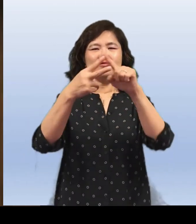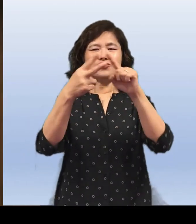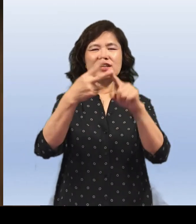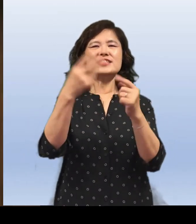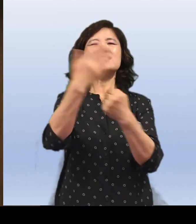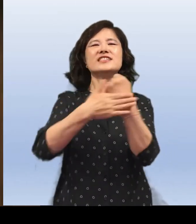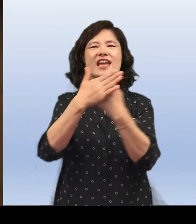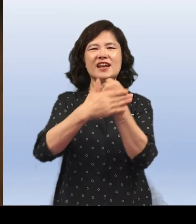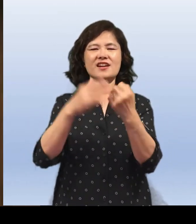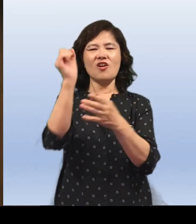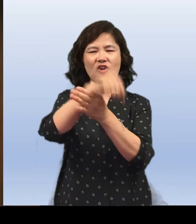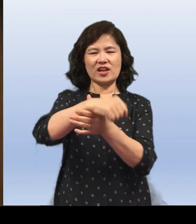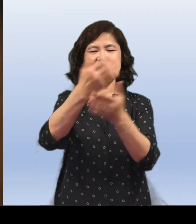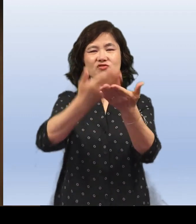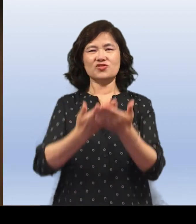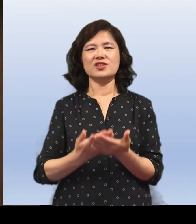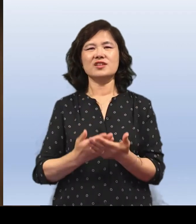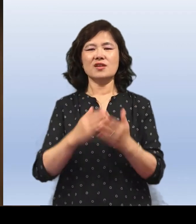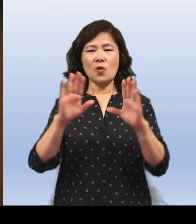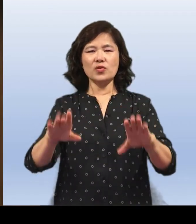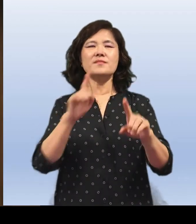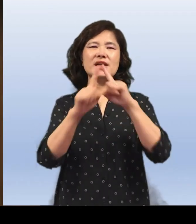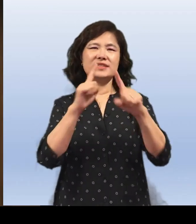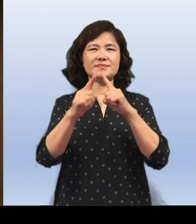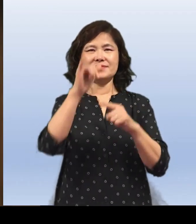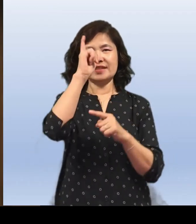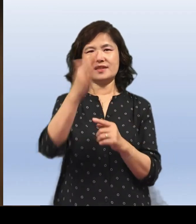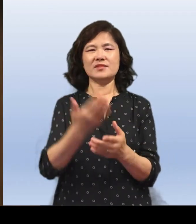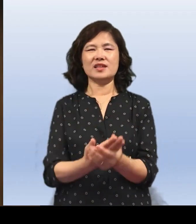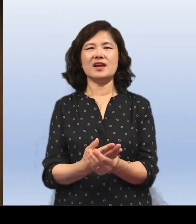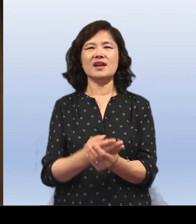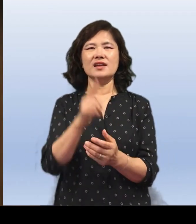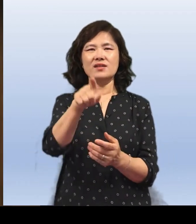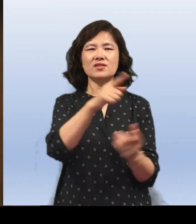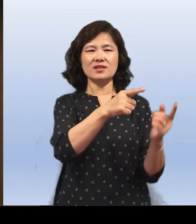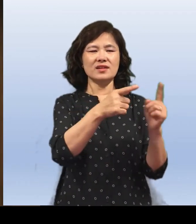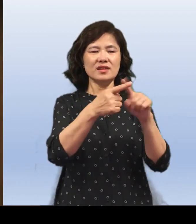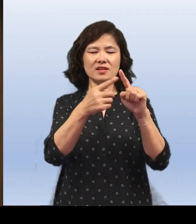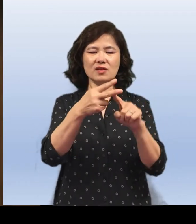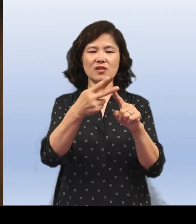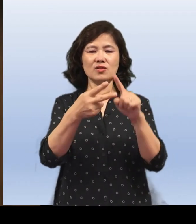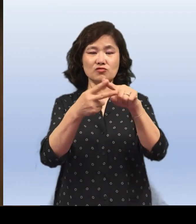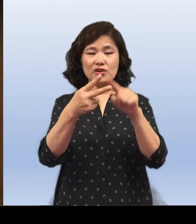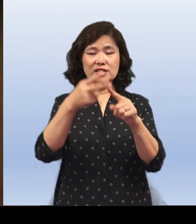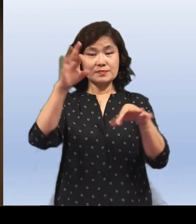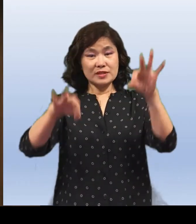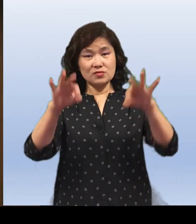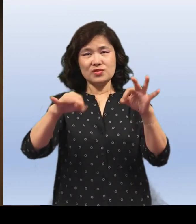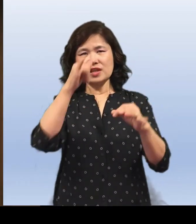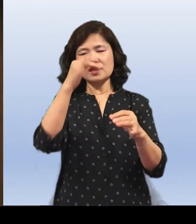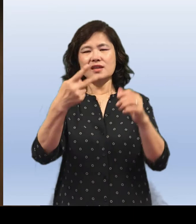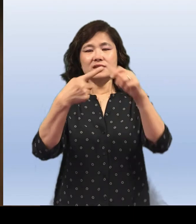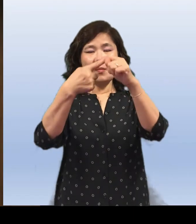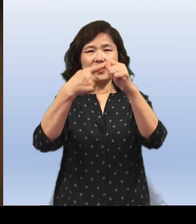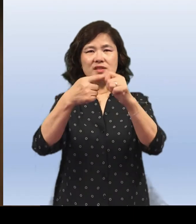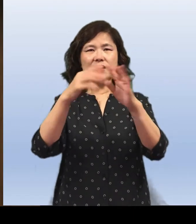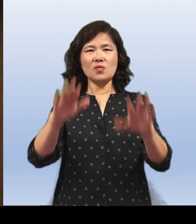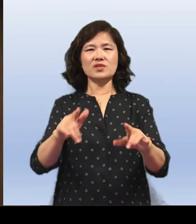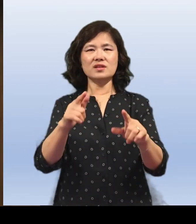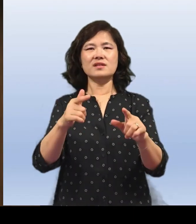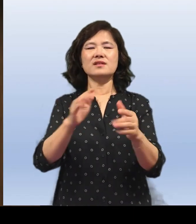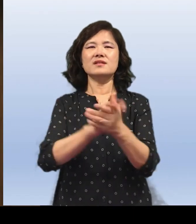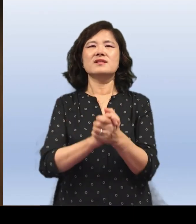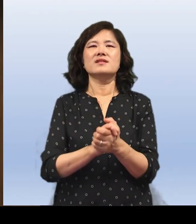가지 은혜를 허락해 주신다라고 오늘 본문은 얘기하고 있습니다. 이것을 두 가지 비유적으로 말씀하고 있는데요. 첫 번째는 오늘 본문